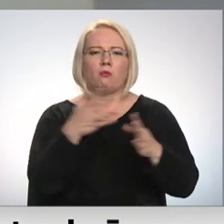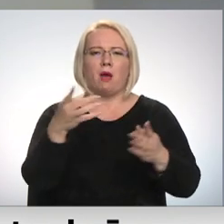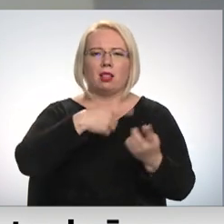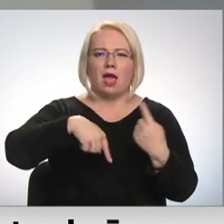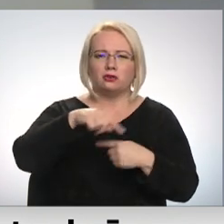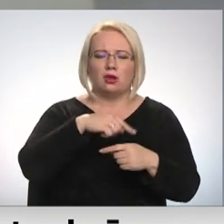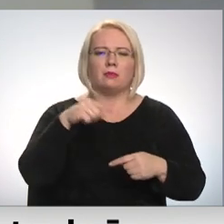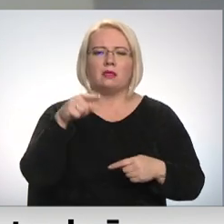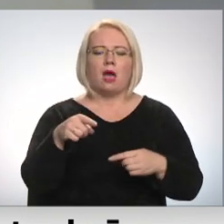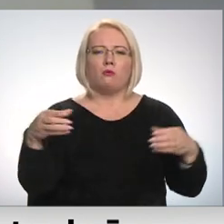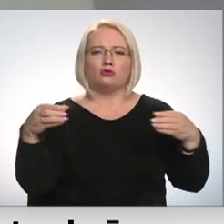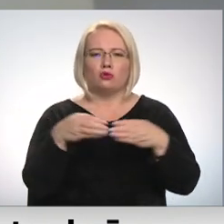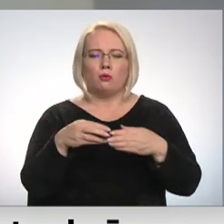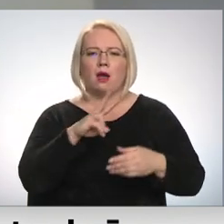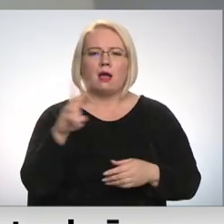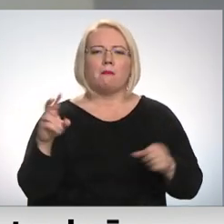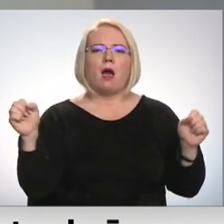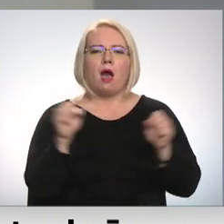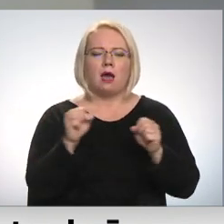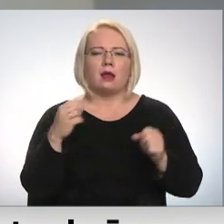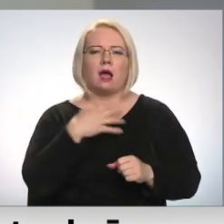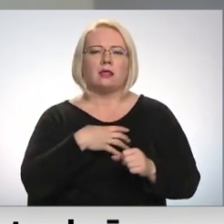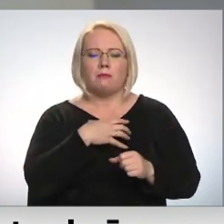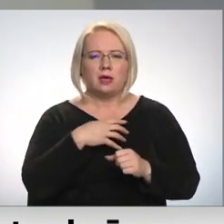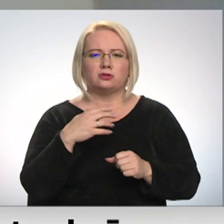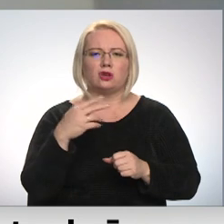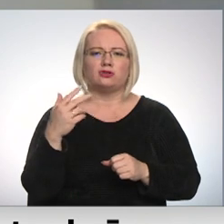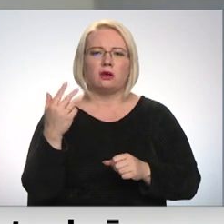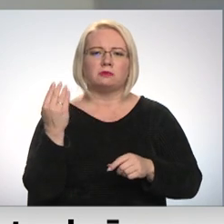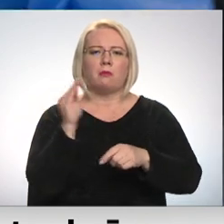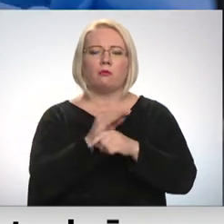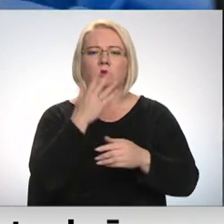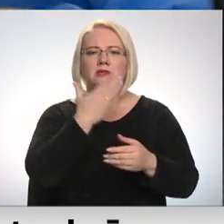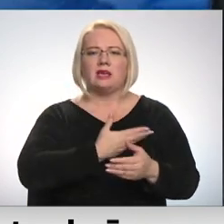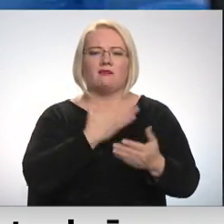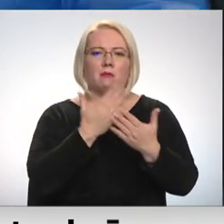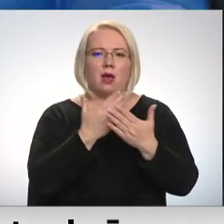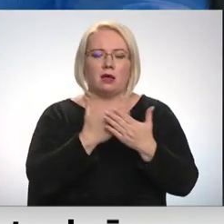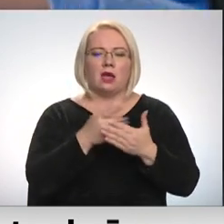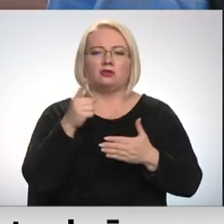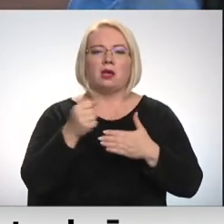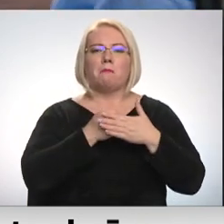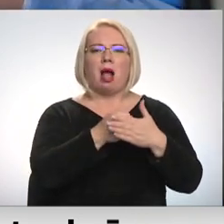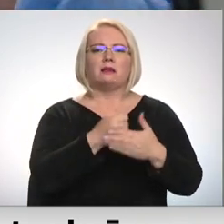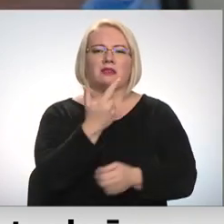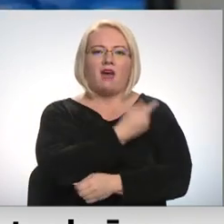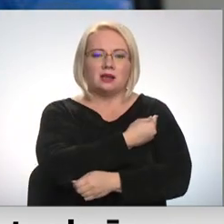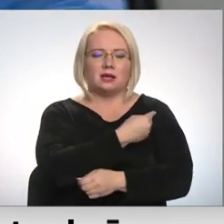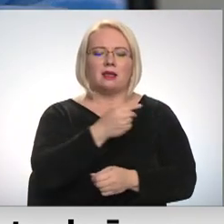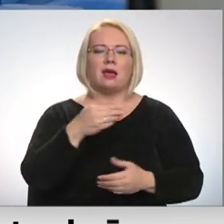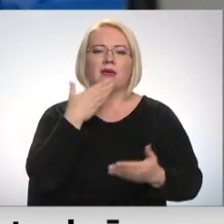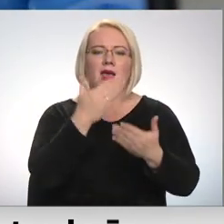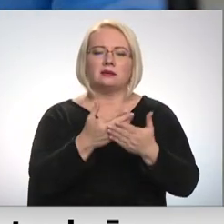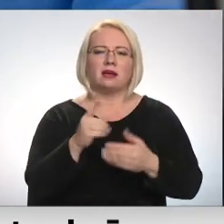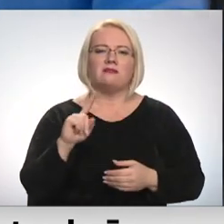kam ātrāk būs nepieciešams papildinājums. Un tā tas arī dzīvē pierādās. Balsta vakcinācijai iesaka izmantot primāri